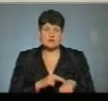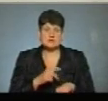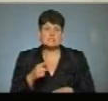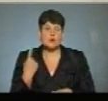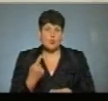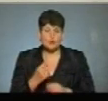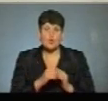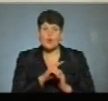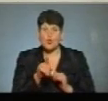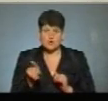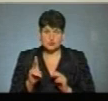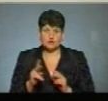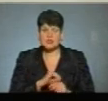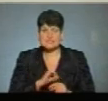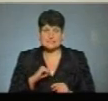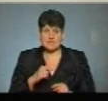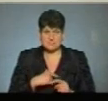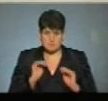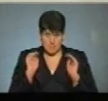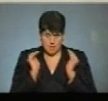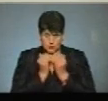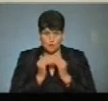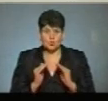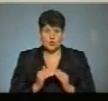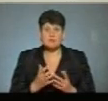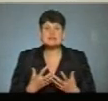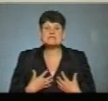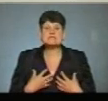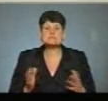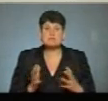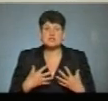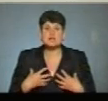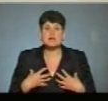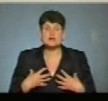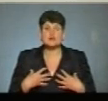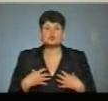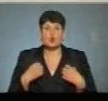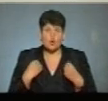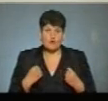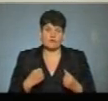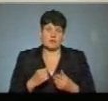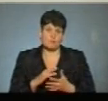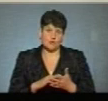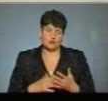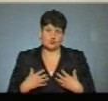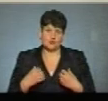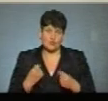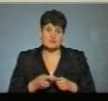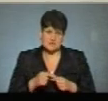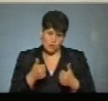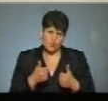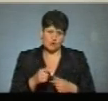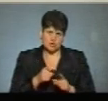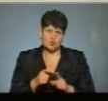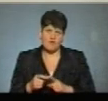головний поліцейський області, що кожен, хто сам себе ізолює вдома, він збереже собі здоров'я і продовжить його. Тому прислухайтеся, це